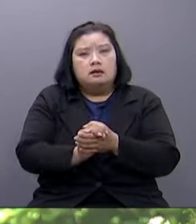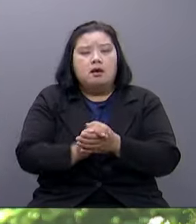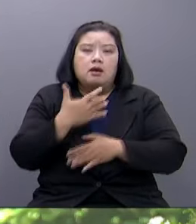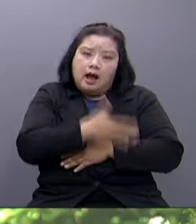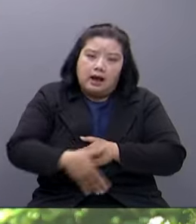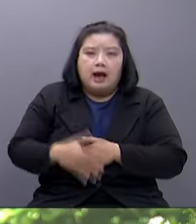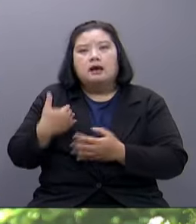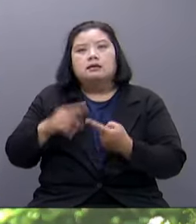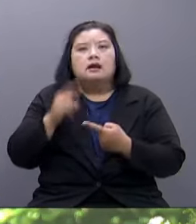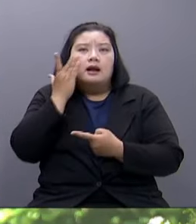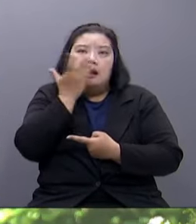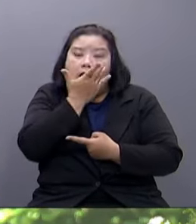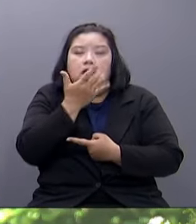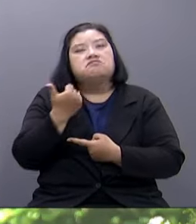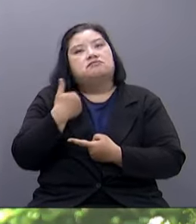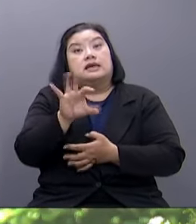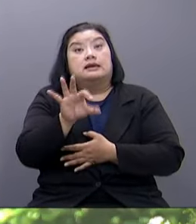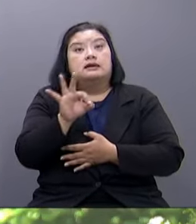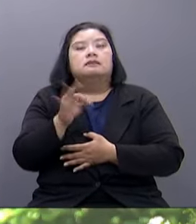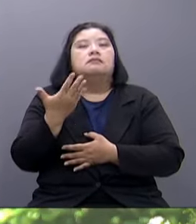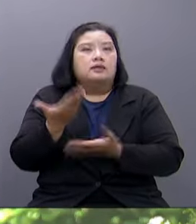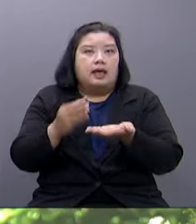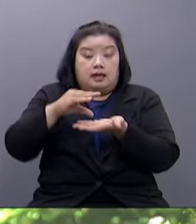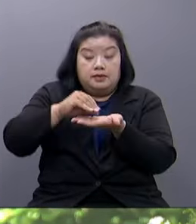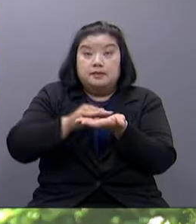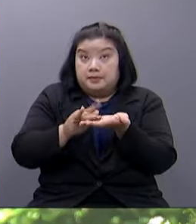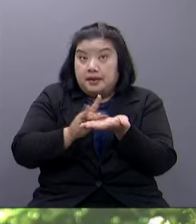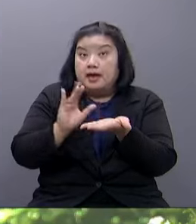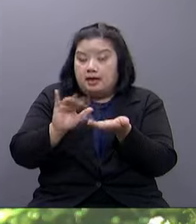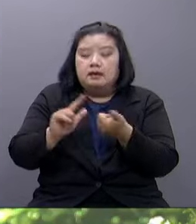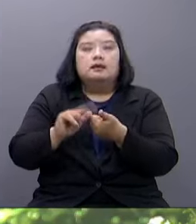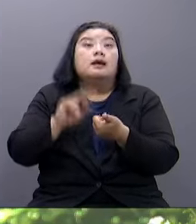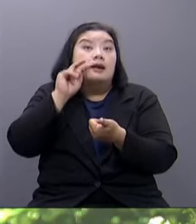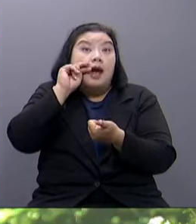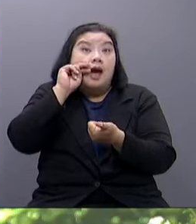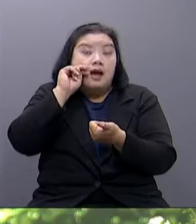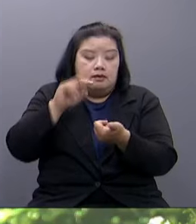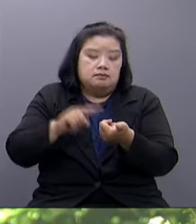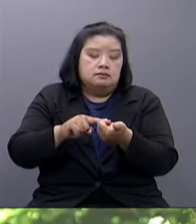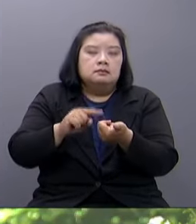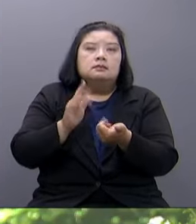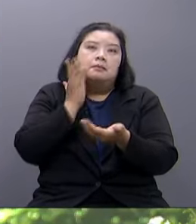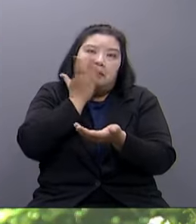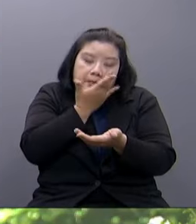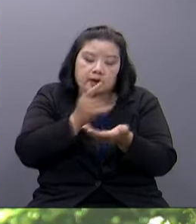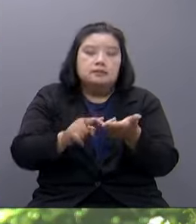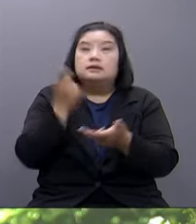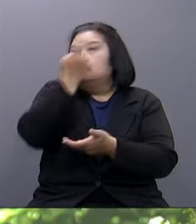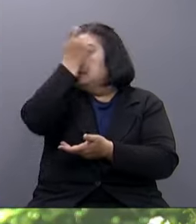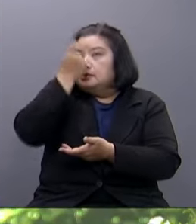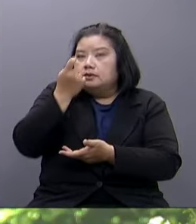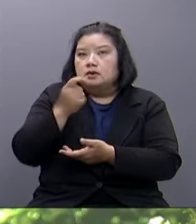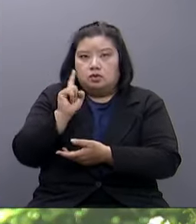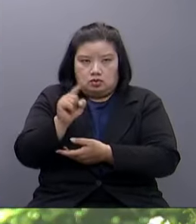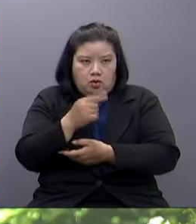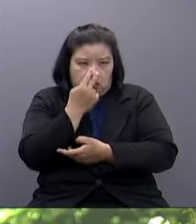หลายประเภทเลยคผชมมีแบเป็ครีมทา็นแบบรูปแบบน้ำหอแม่ลทั้งเป็ซพเมร์กัฝองครัทนี้เรากจะลือก output SPF